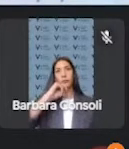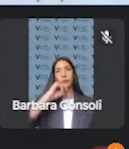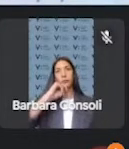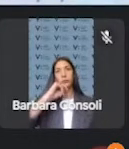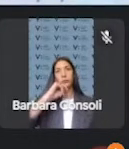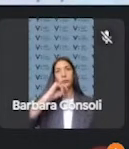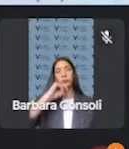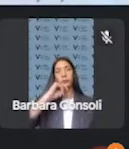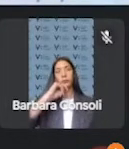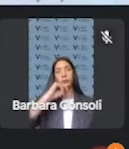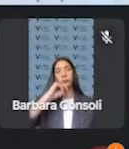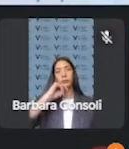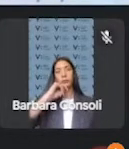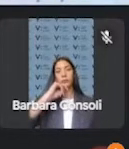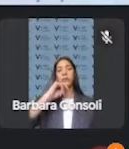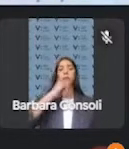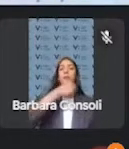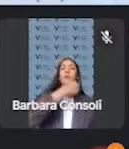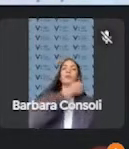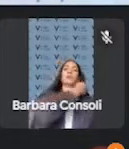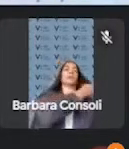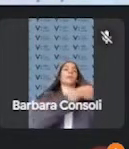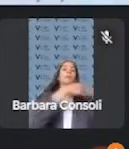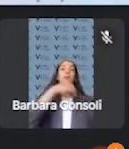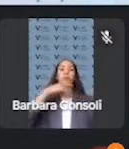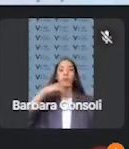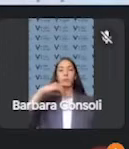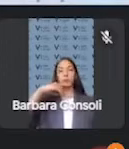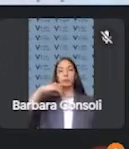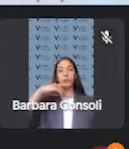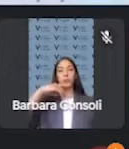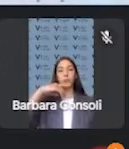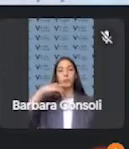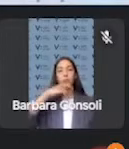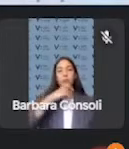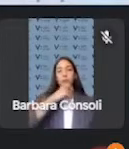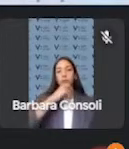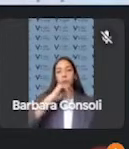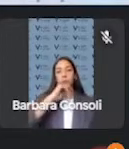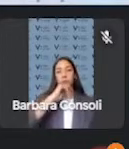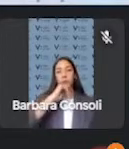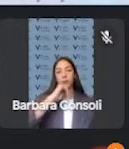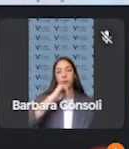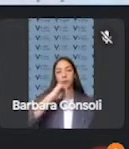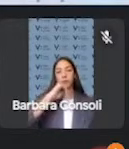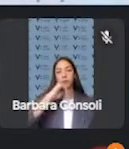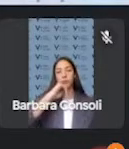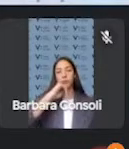una delle materie, anche il diritto ambientale, che potrete studiare nel corso